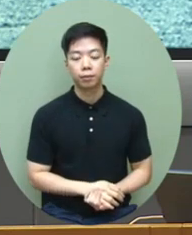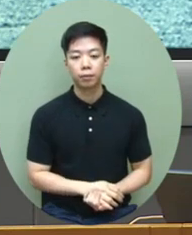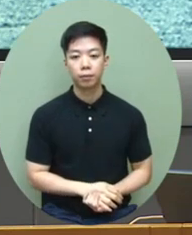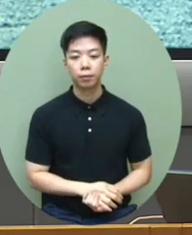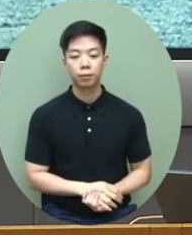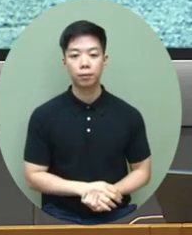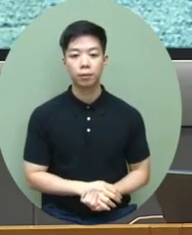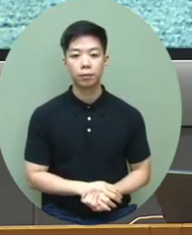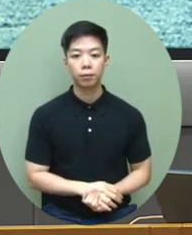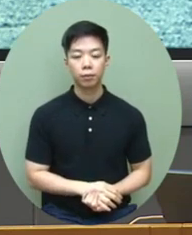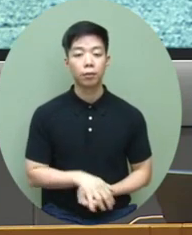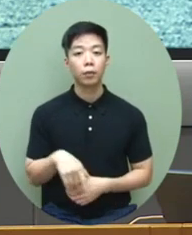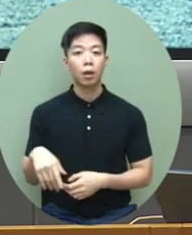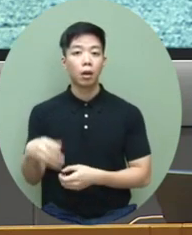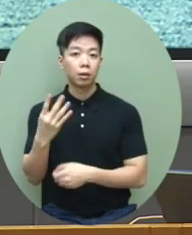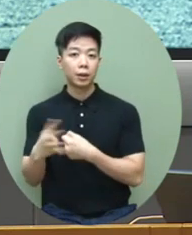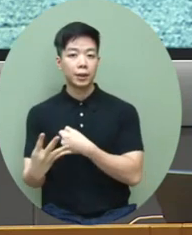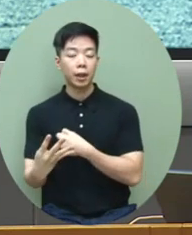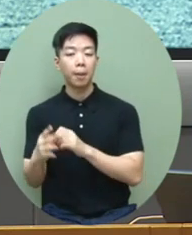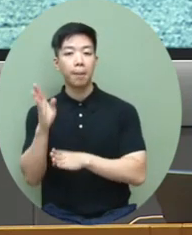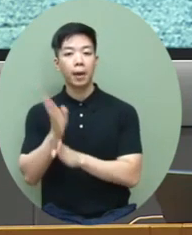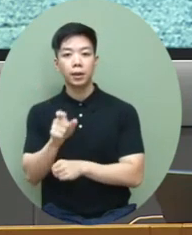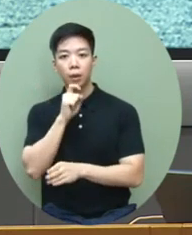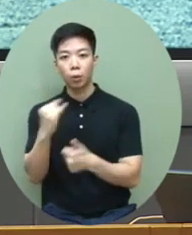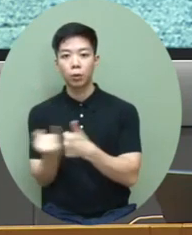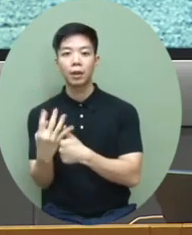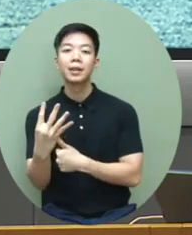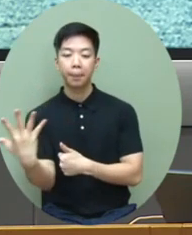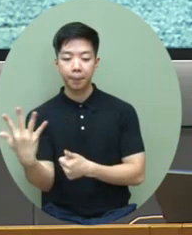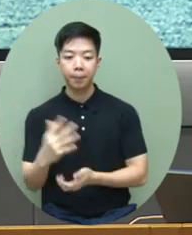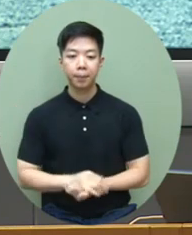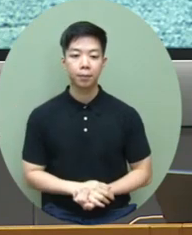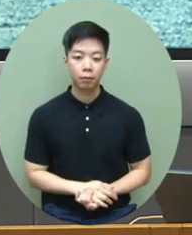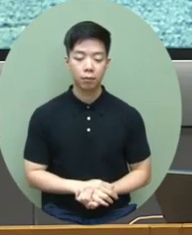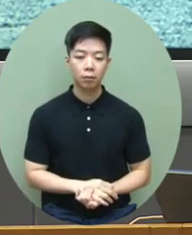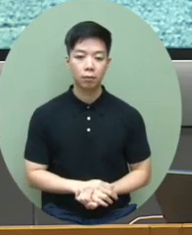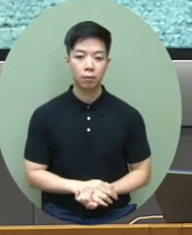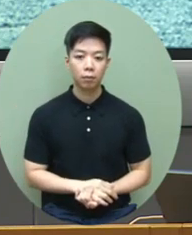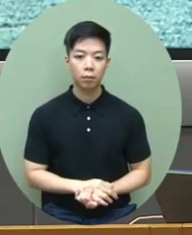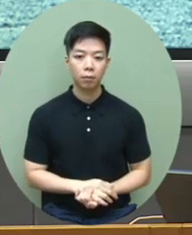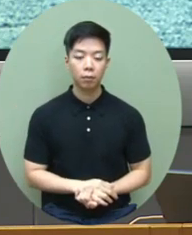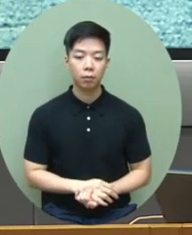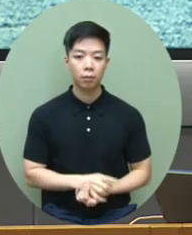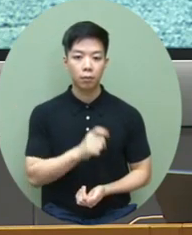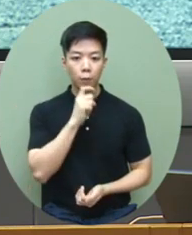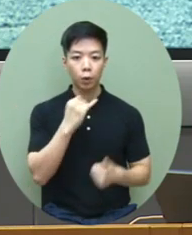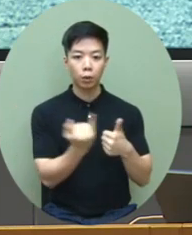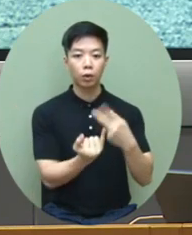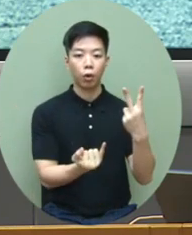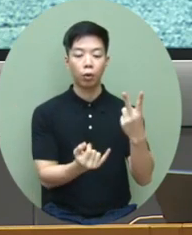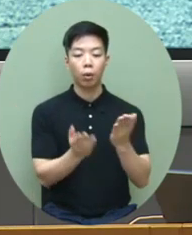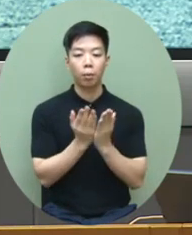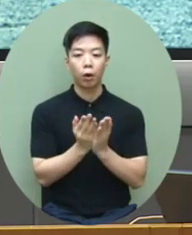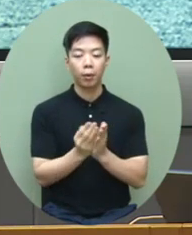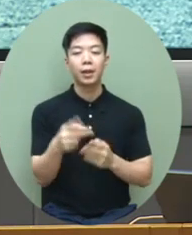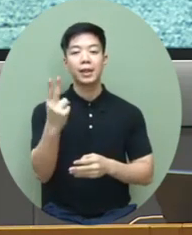嘅45位學生啦。咁另外就係、其中有2位學生就喺2A班嘅，咁